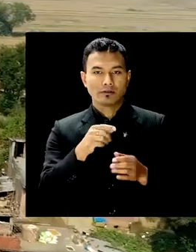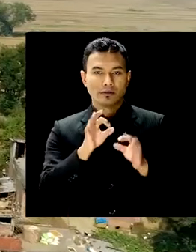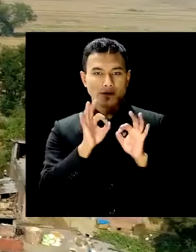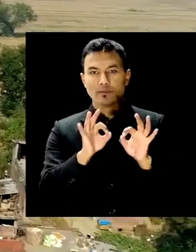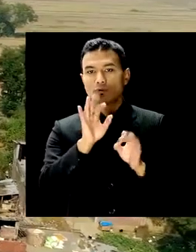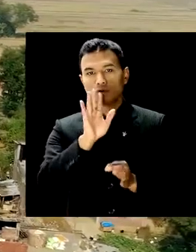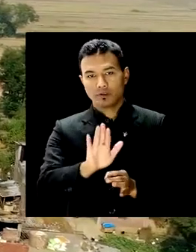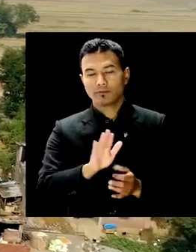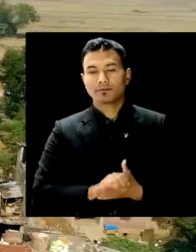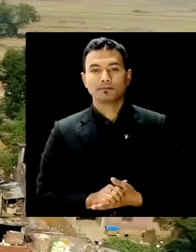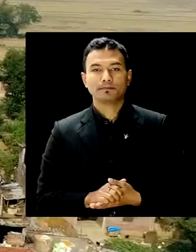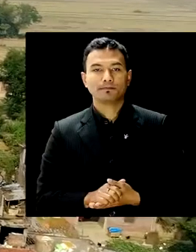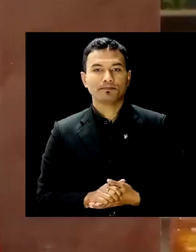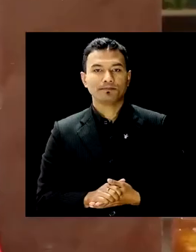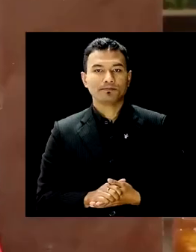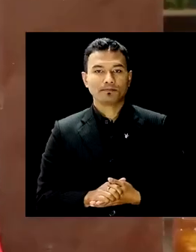सराहनीय नै छ, राम्रो छ।